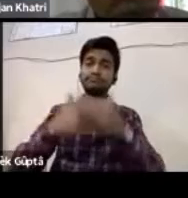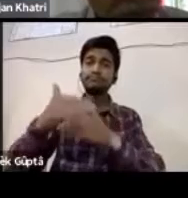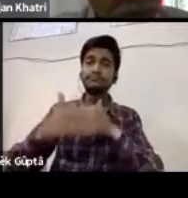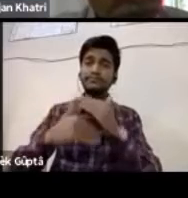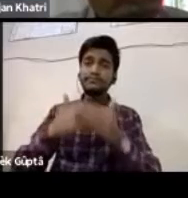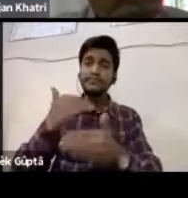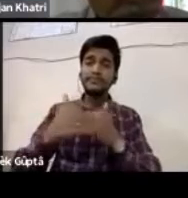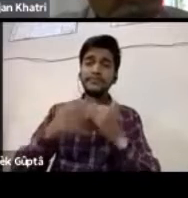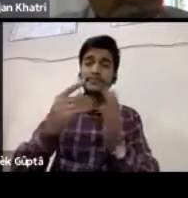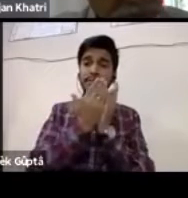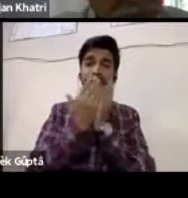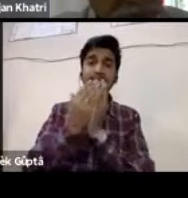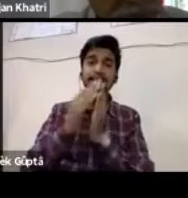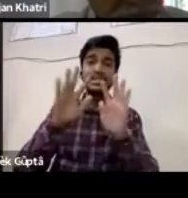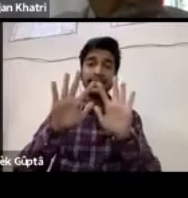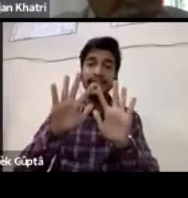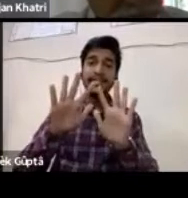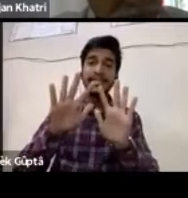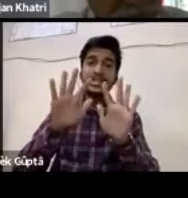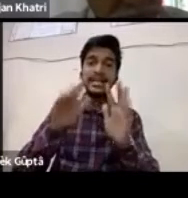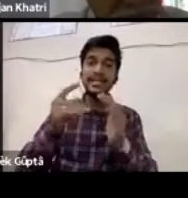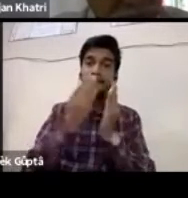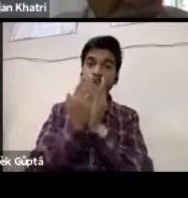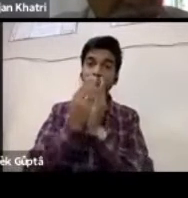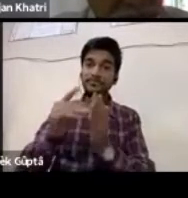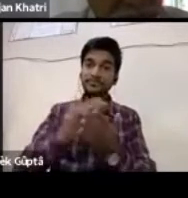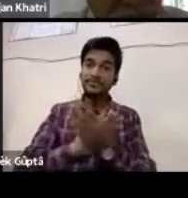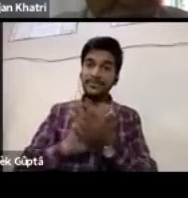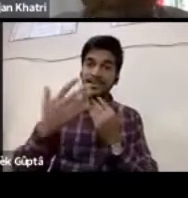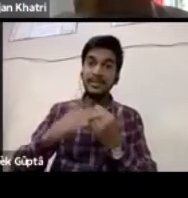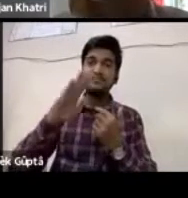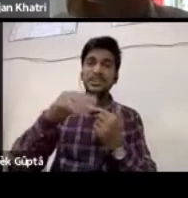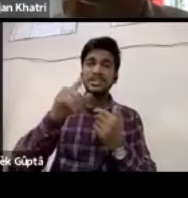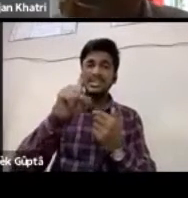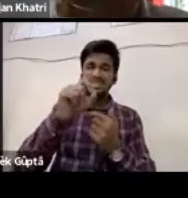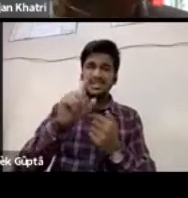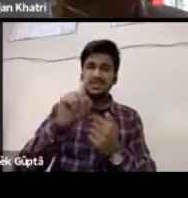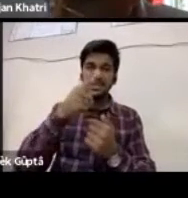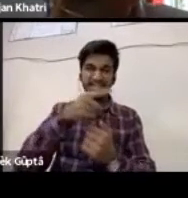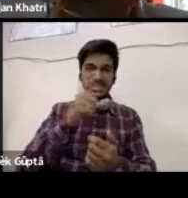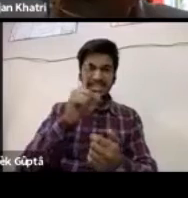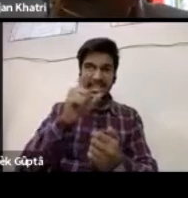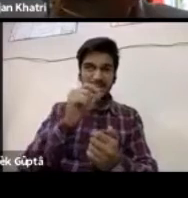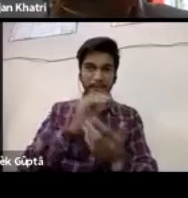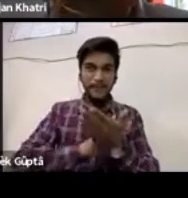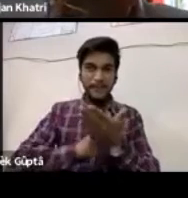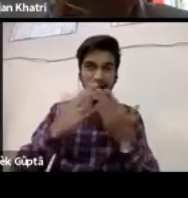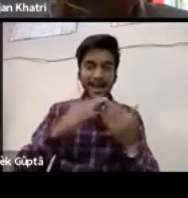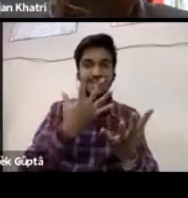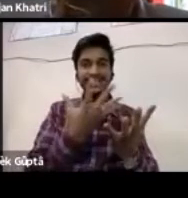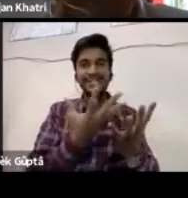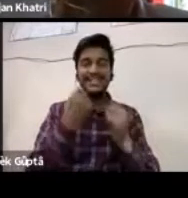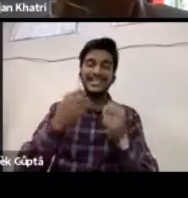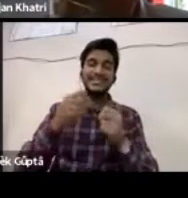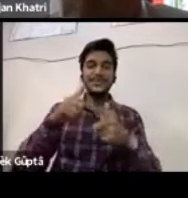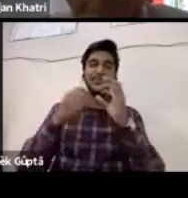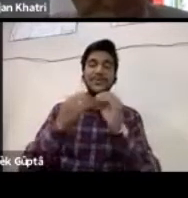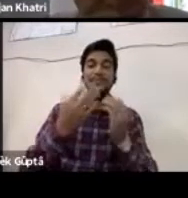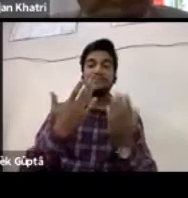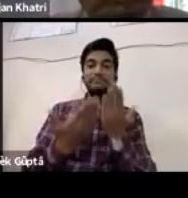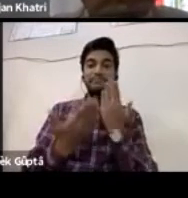एग्जाम दिया, अगेन ये व्यू था कि किसी तरह 10th करा दे से, तो मतलब किसी तरह पास कर ले तो